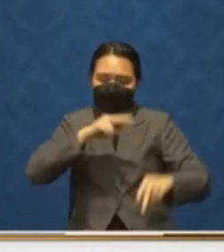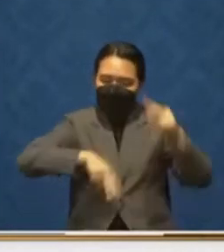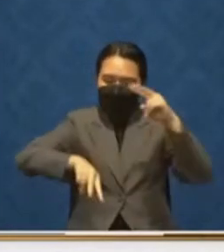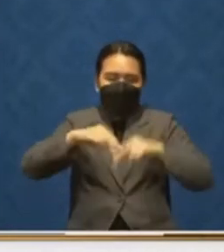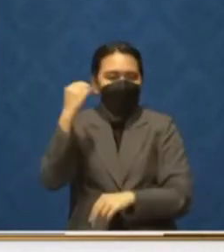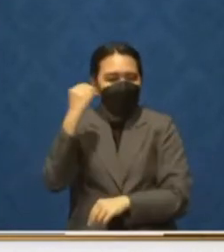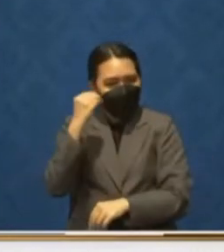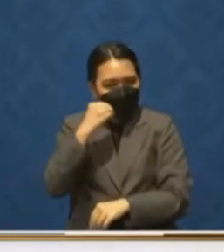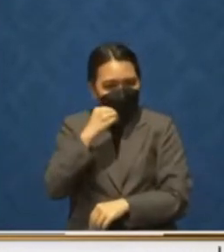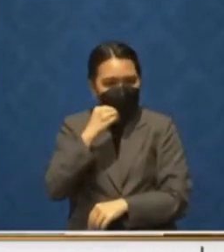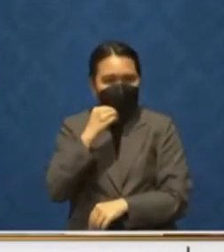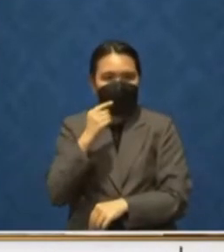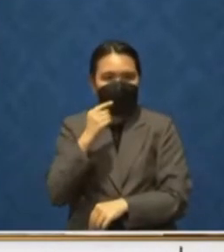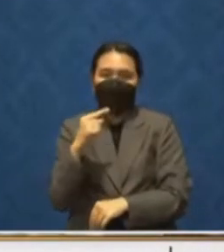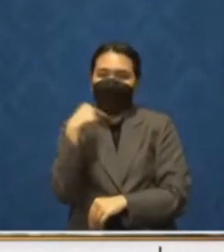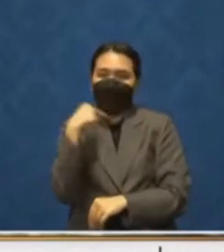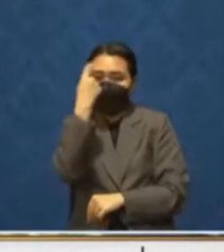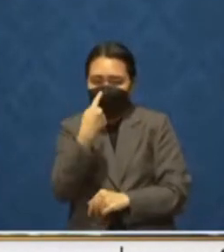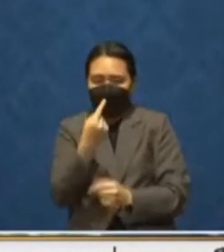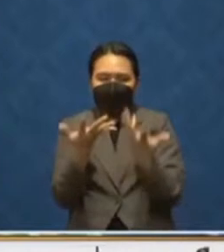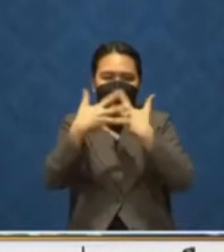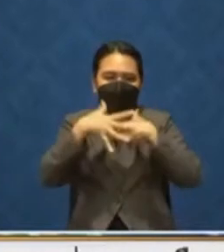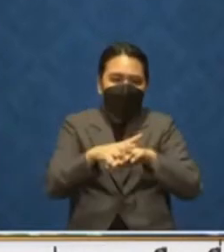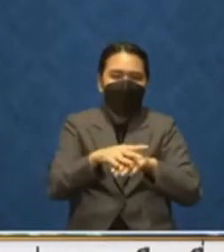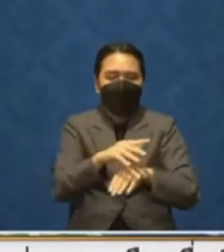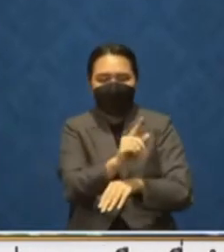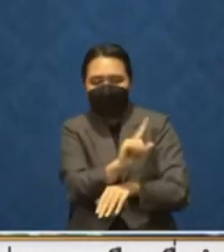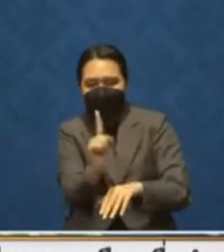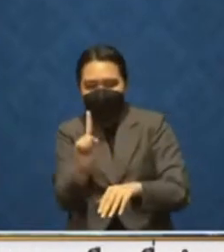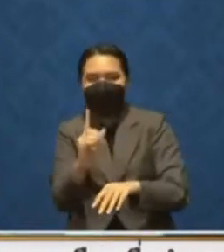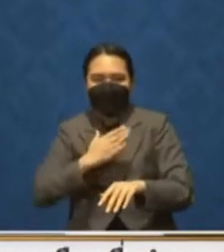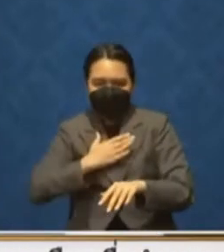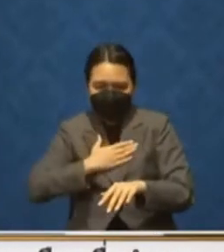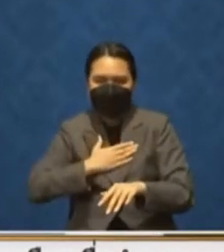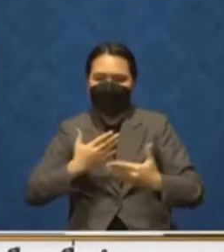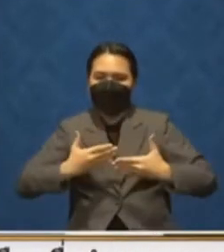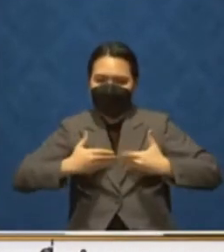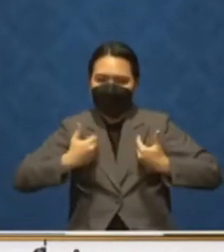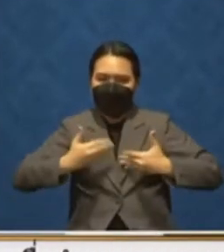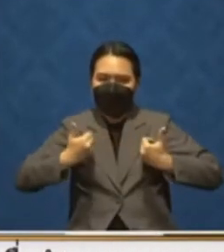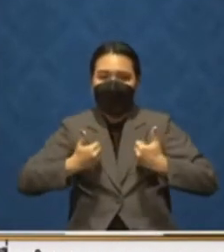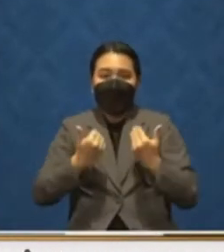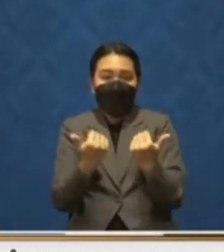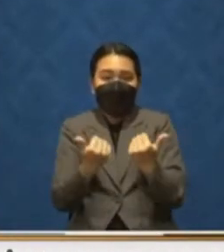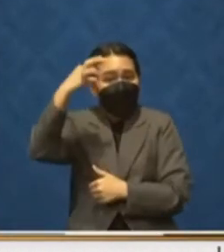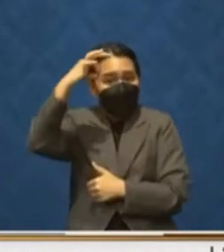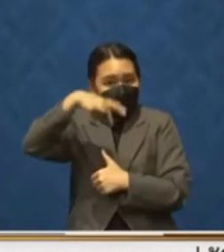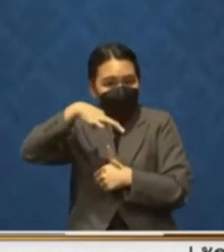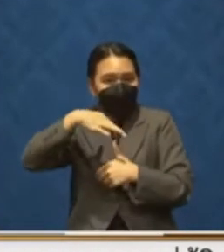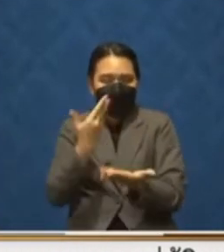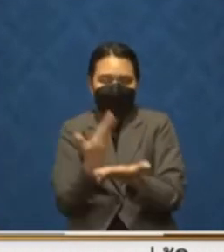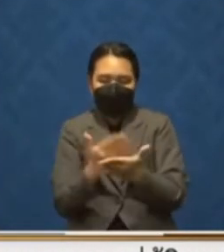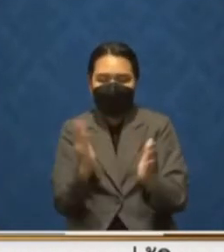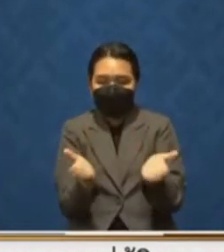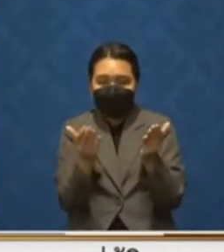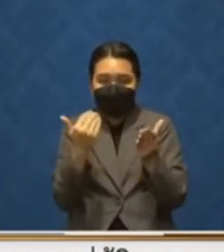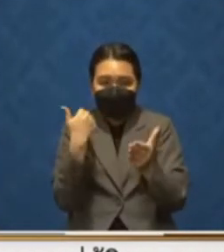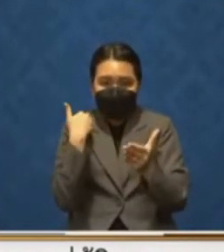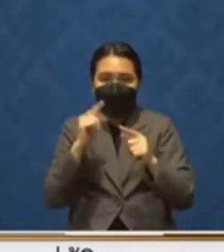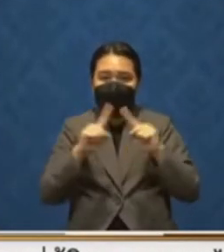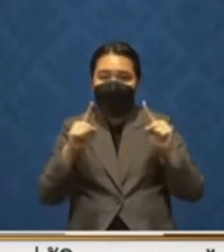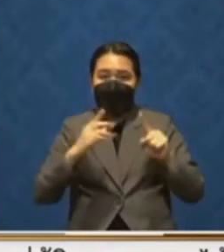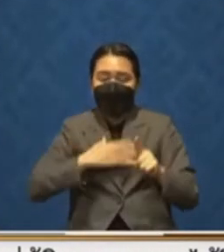รายวันว่าใครจะตรงไหนจะร่วมมือได้แค่ไหนอะไรอย่างไรก็ยังยินดีนะครับที่พท.ก็จะสั่งหมูให้ชัวร์หนึ่งแต่คงกลับเห็นว่า